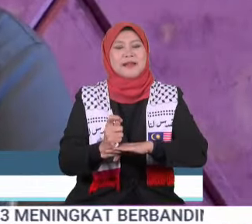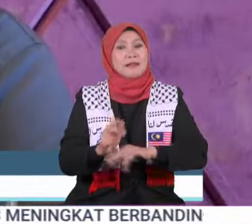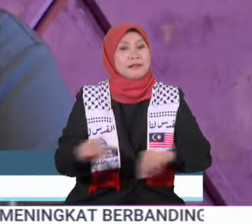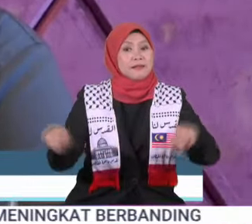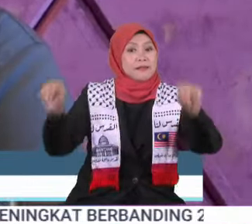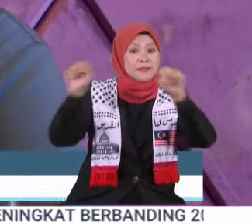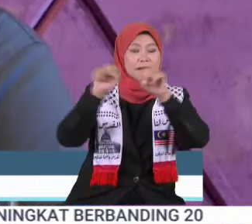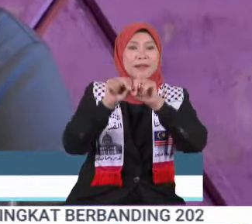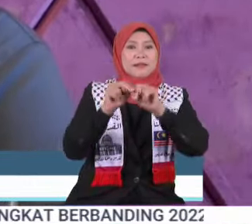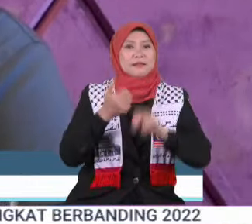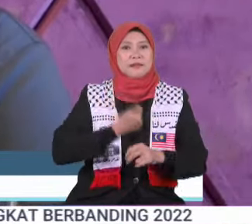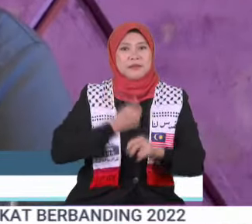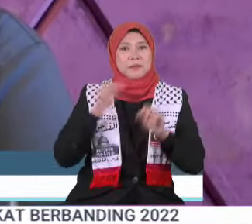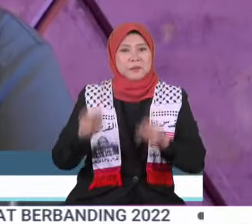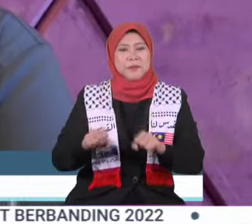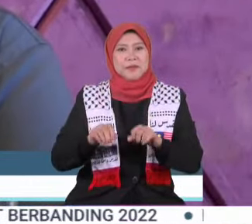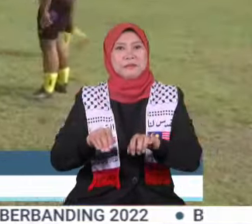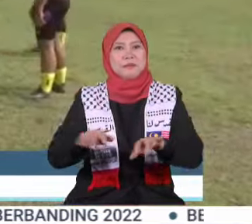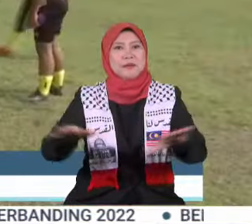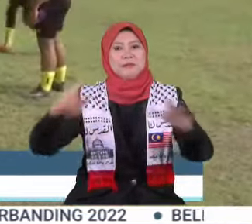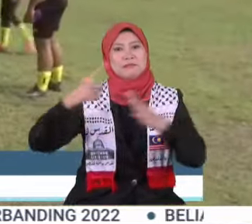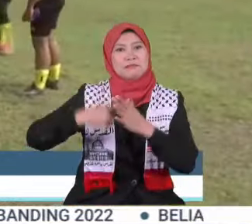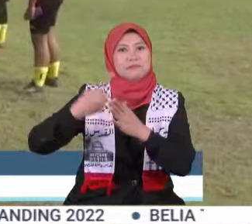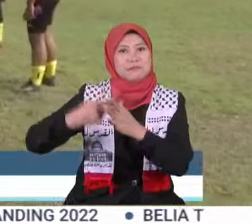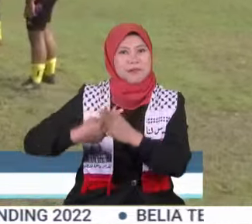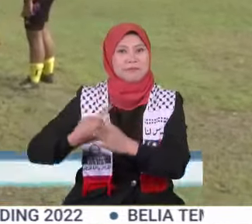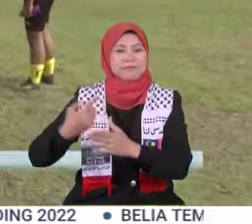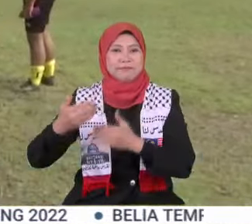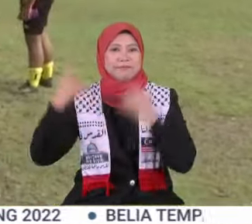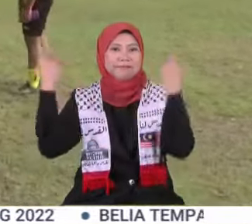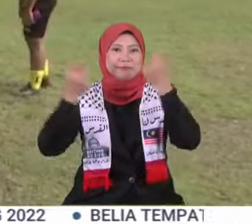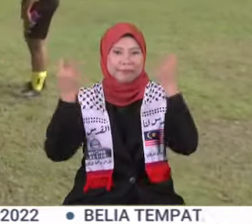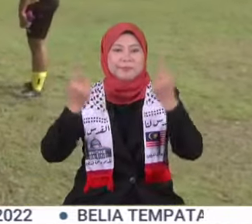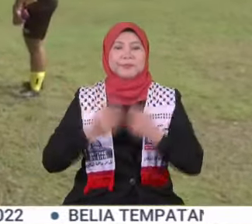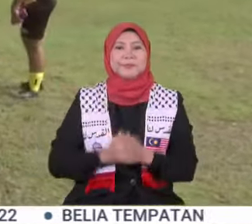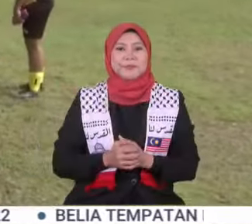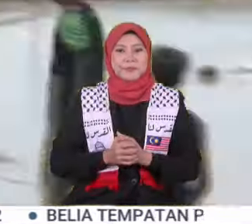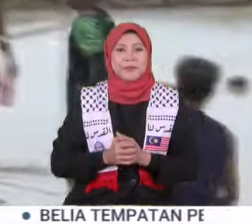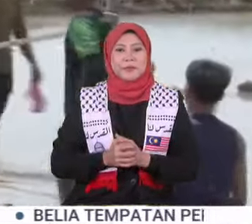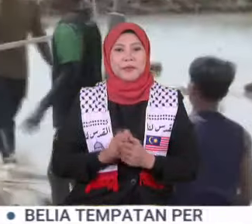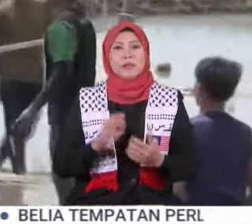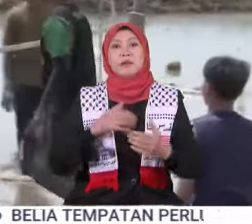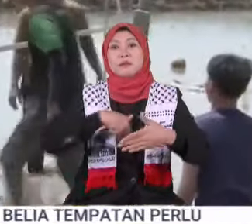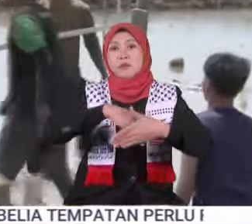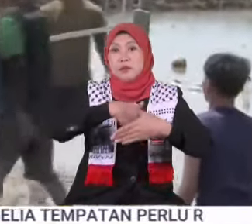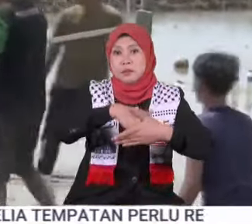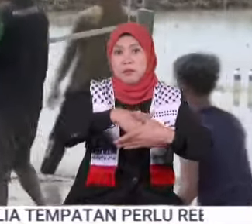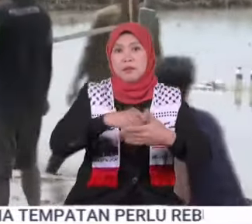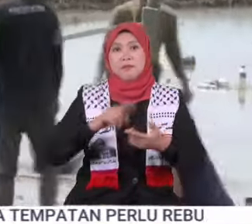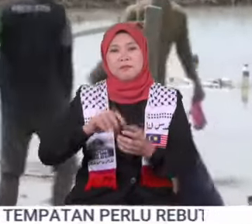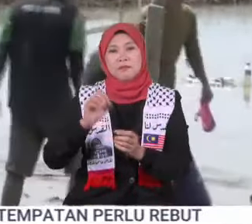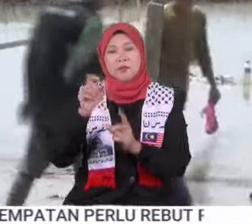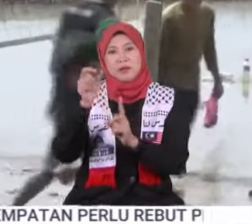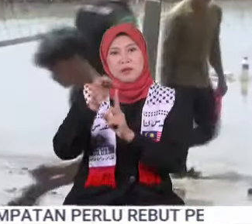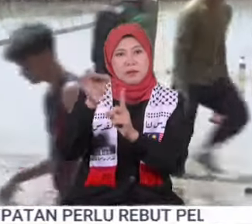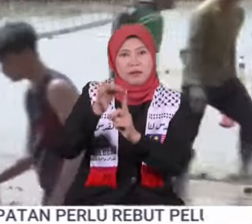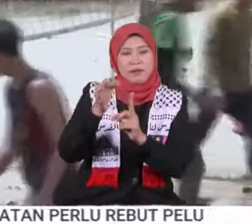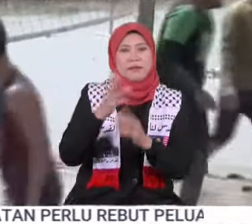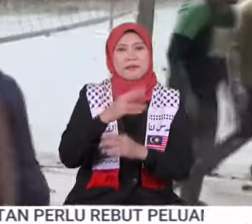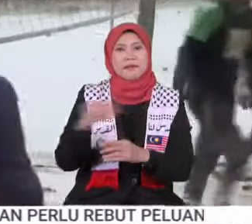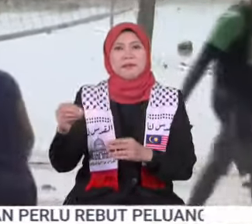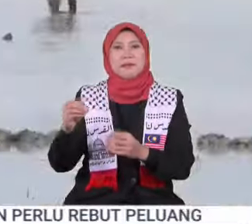yang akan kita kembangkan dalam bulan tersebut antara acara sukan yang diadakan termasuk bola sepak bola jaring serta